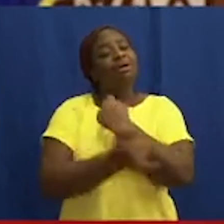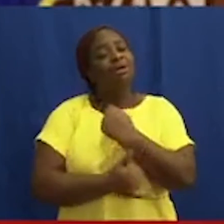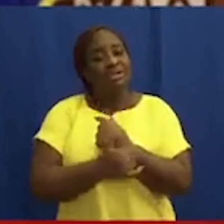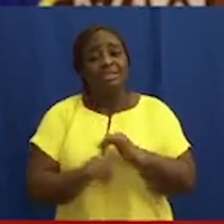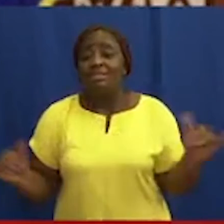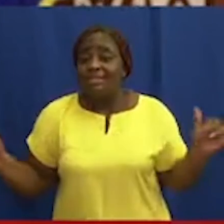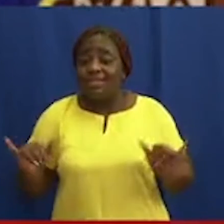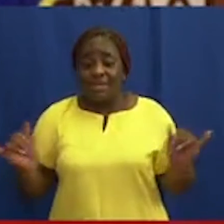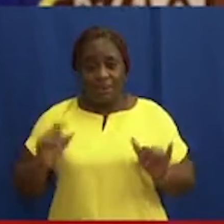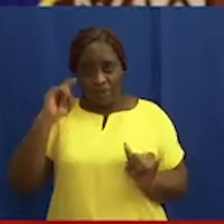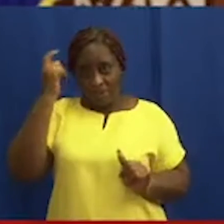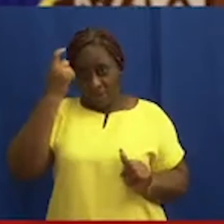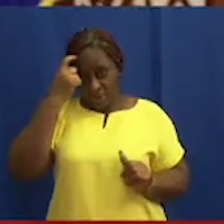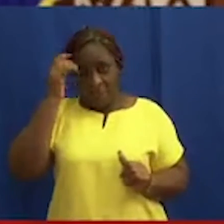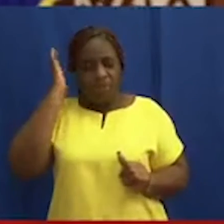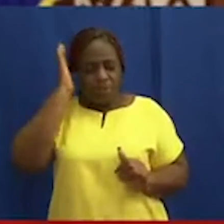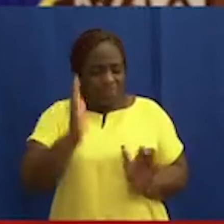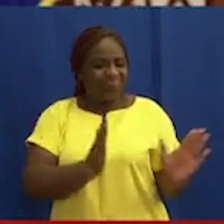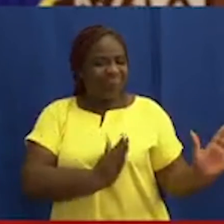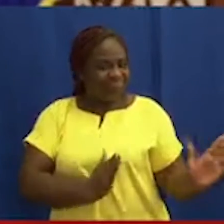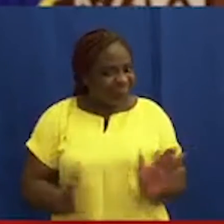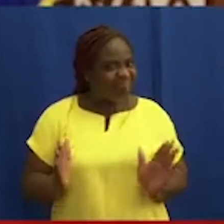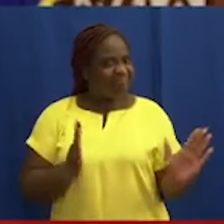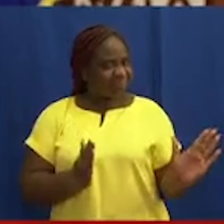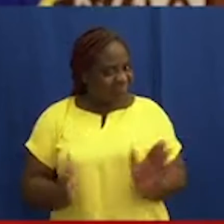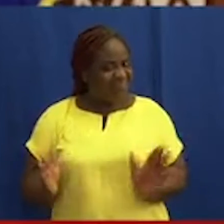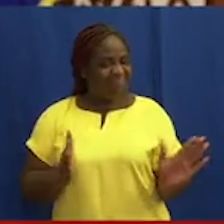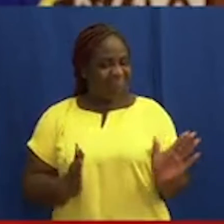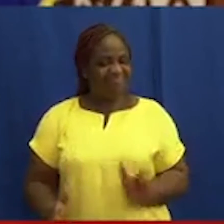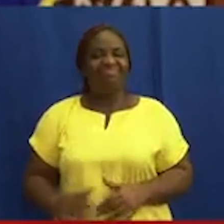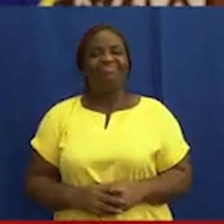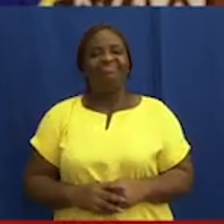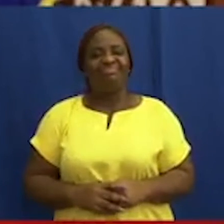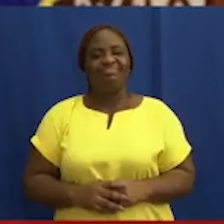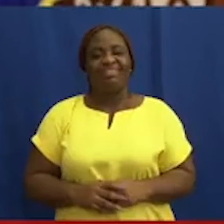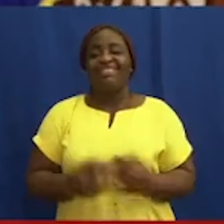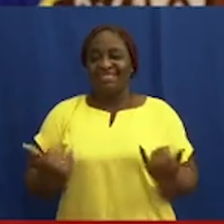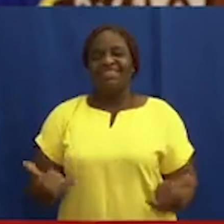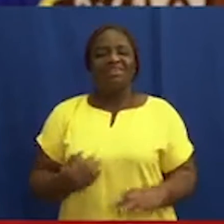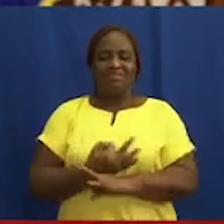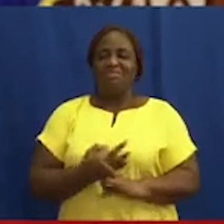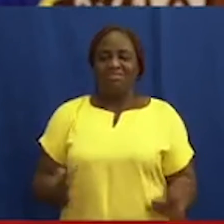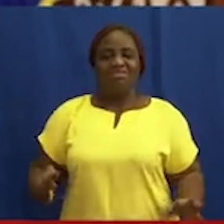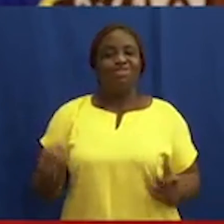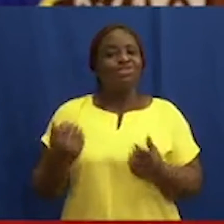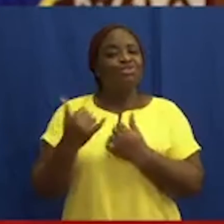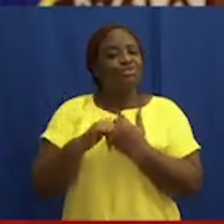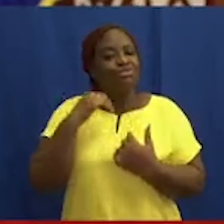lantarki da kaso 10.9, mun kuma bada ruwa kyauta